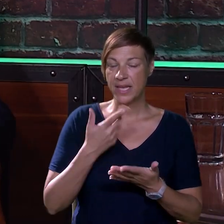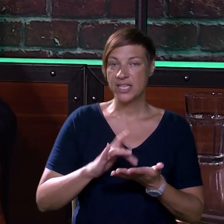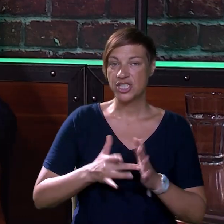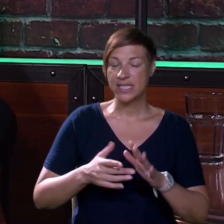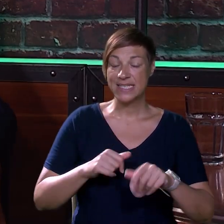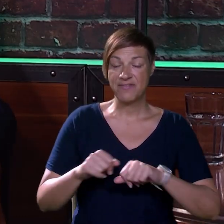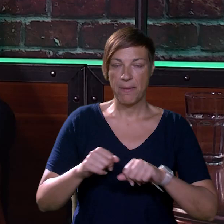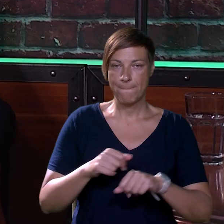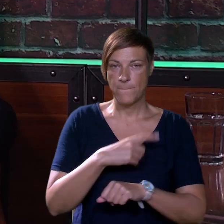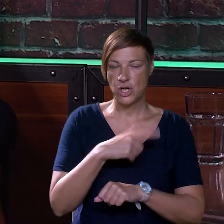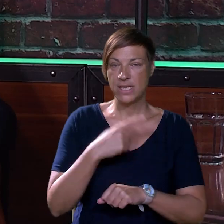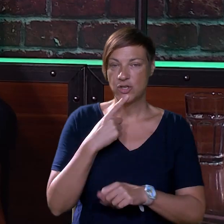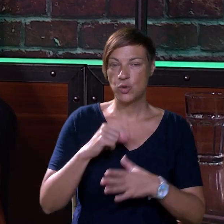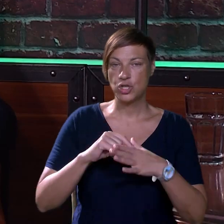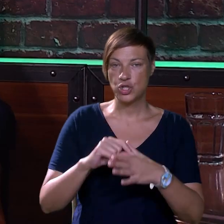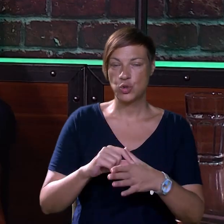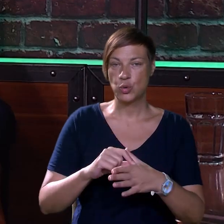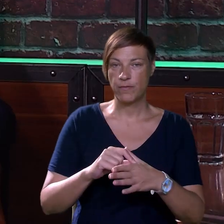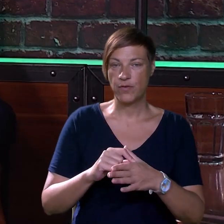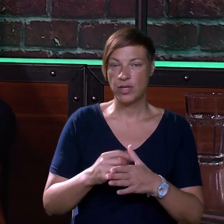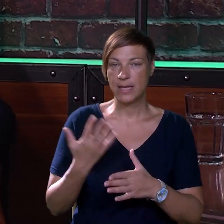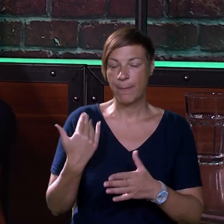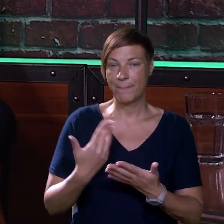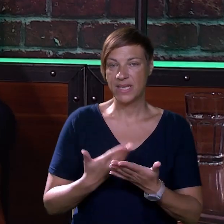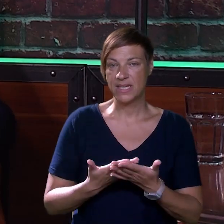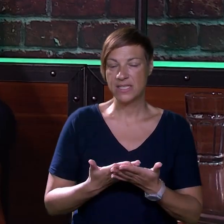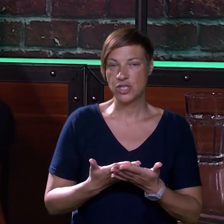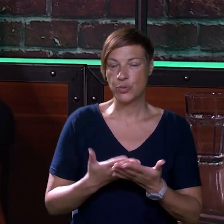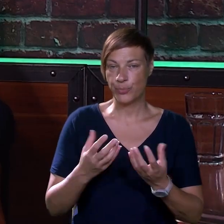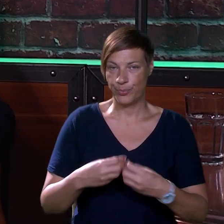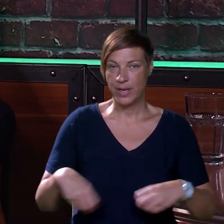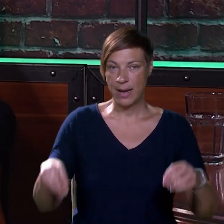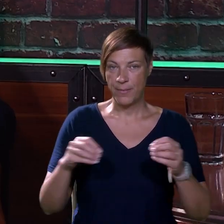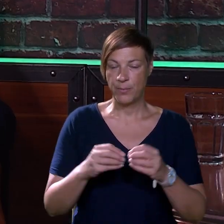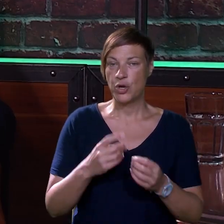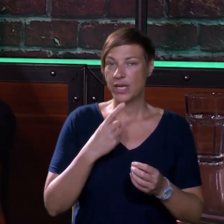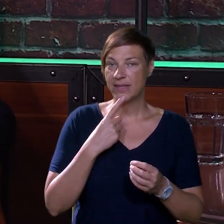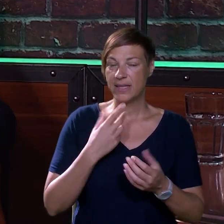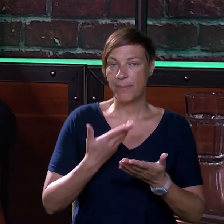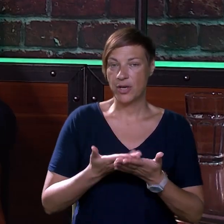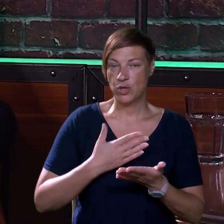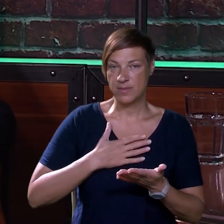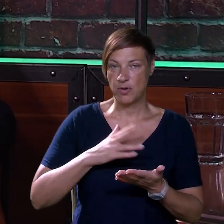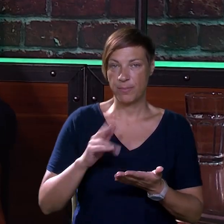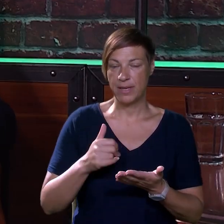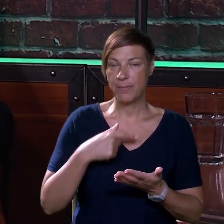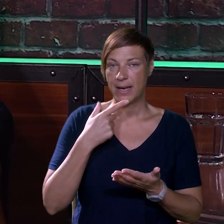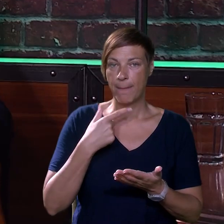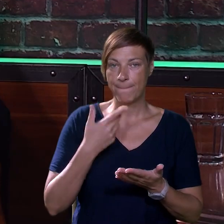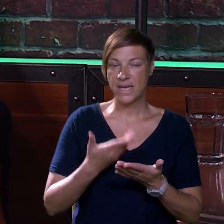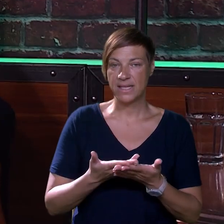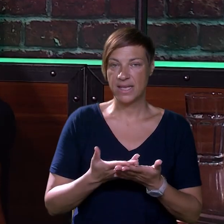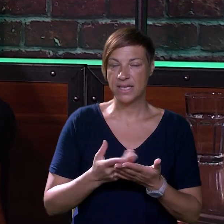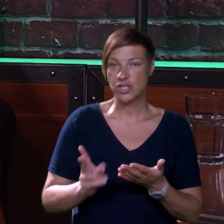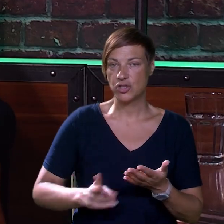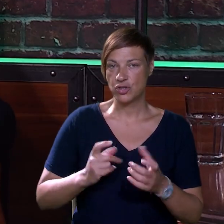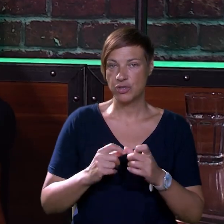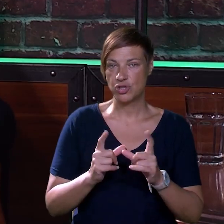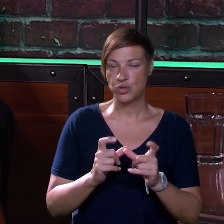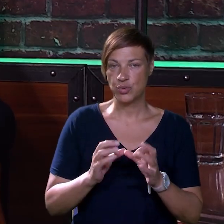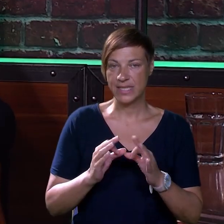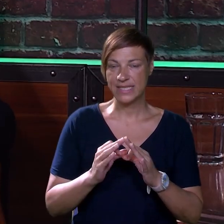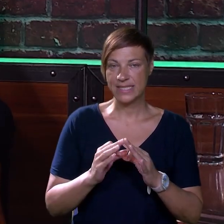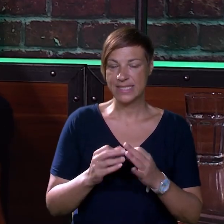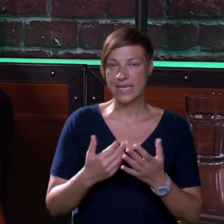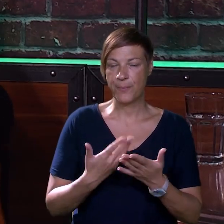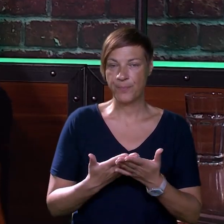svi političari i koji su vodili bili su nekako blagonakloni prema projektima koje smo mi imali, pa da rečem, od gospođe Šujice